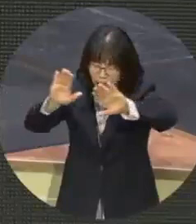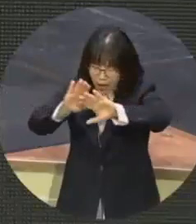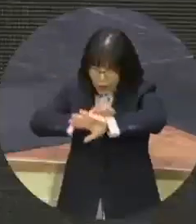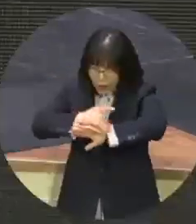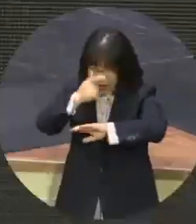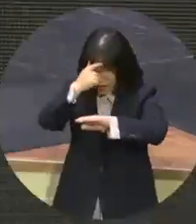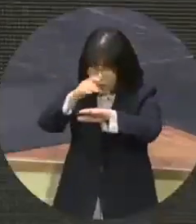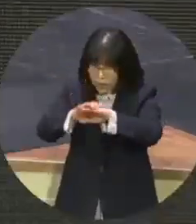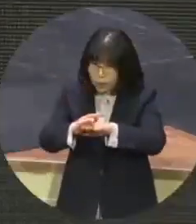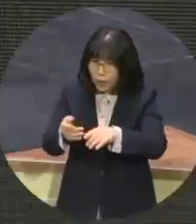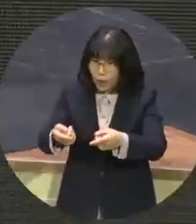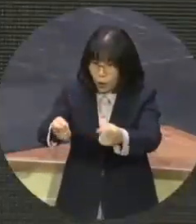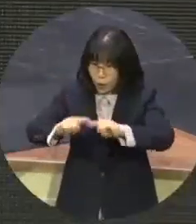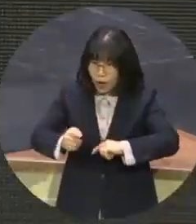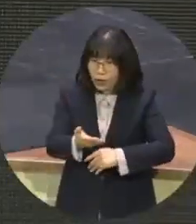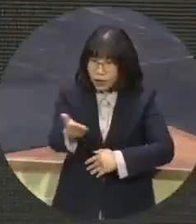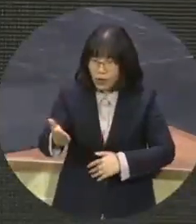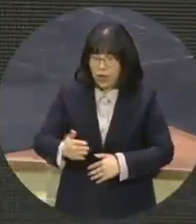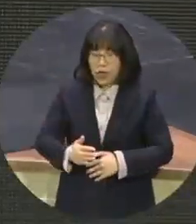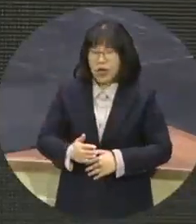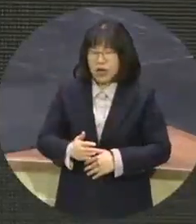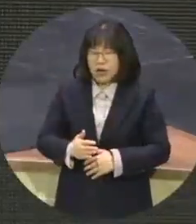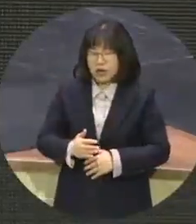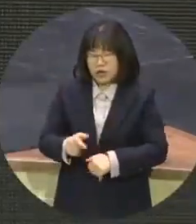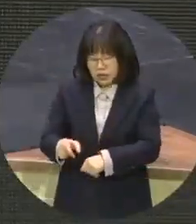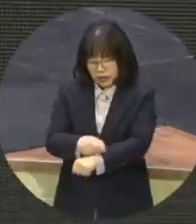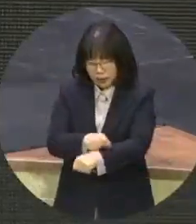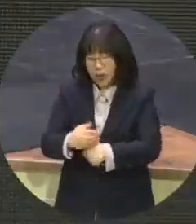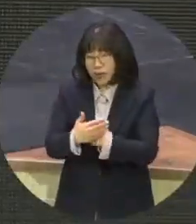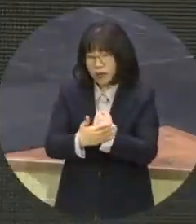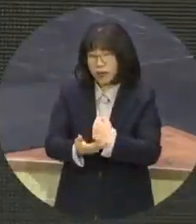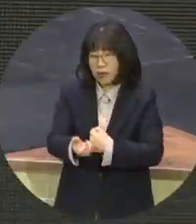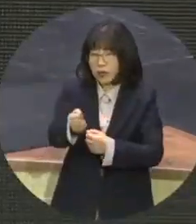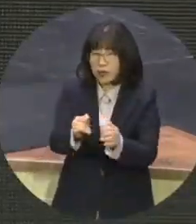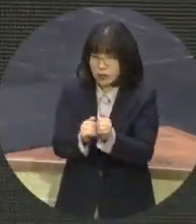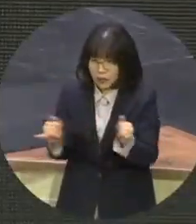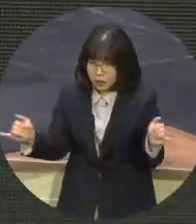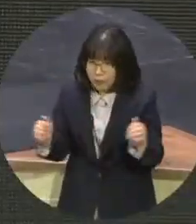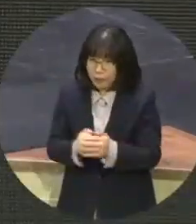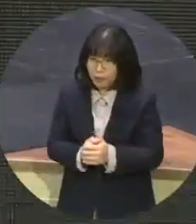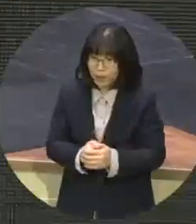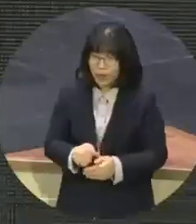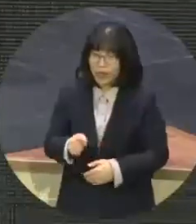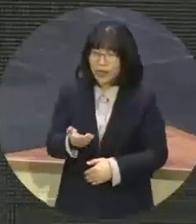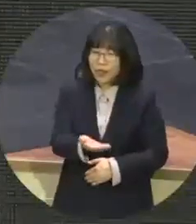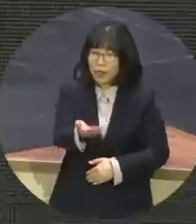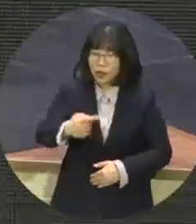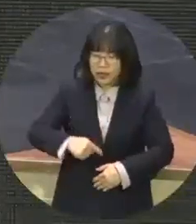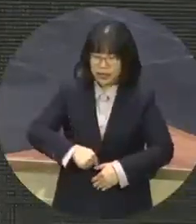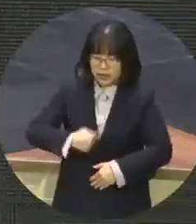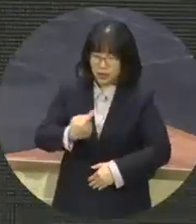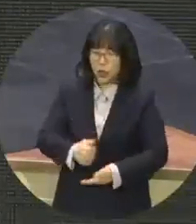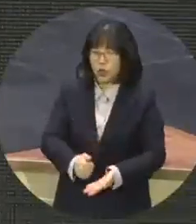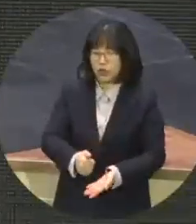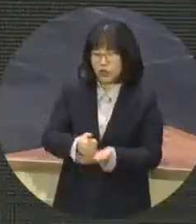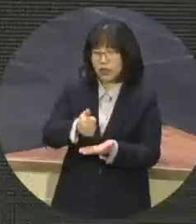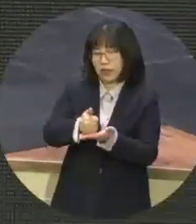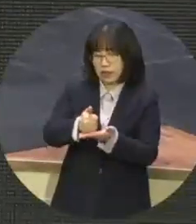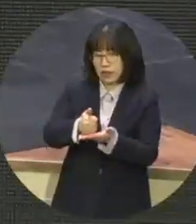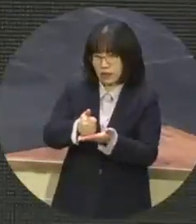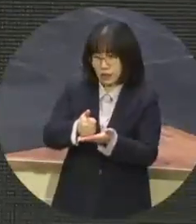있는데 예배할 수 있습니까? 특별 은혜 받았다고. 아멘. 네. 여러분이 스스로를 비하시지 마세요. 그건